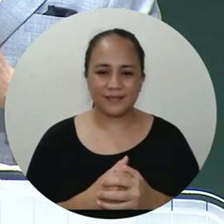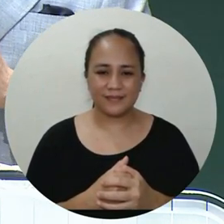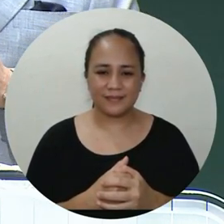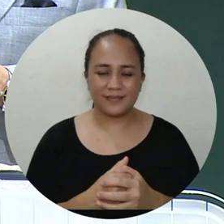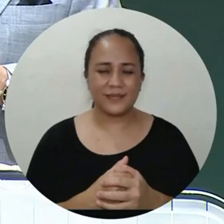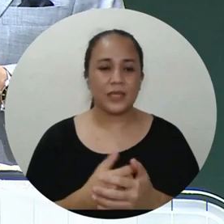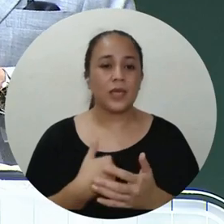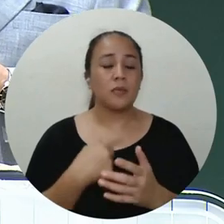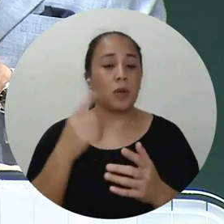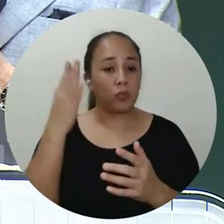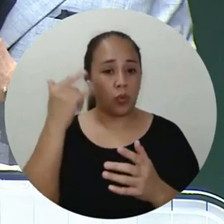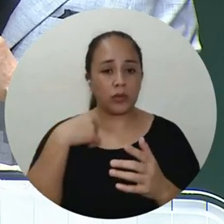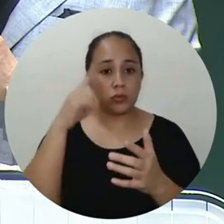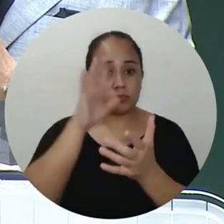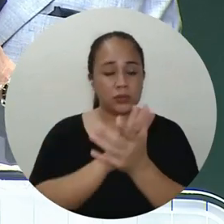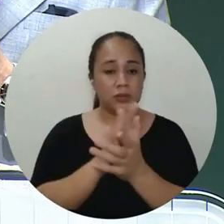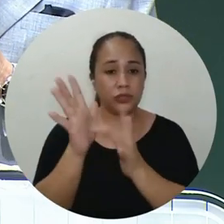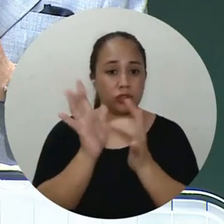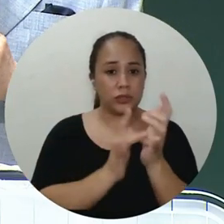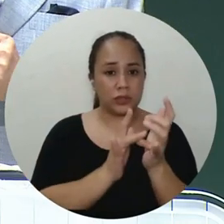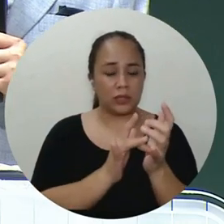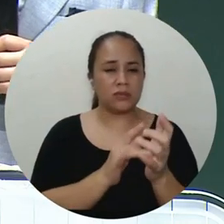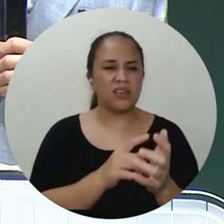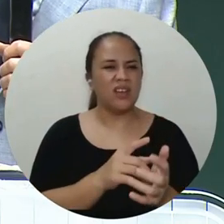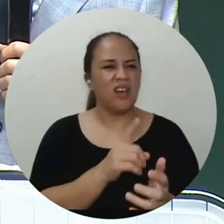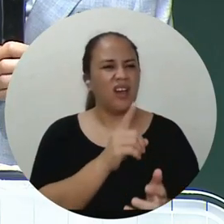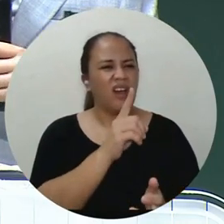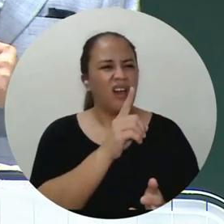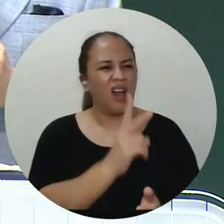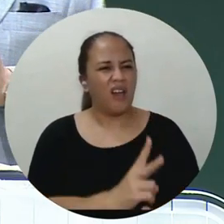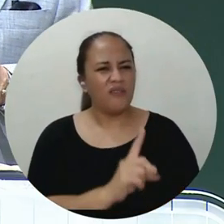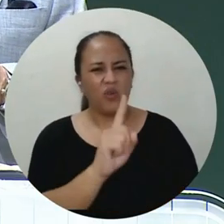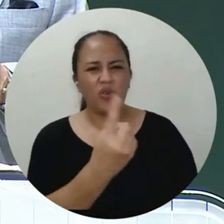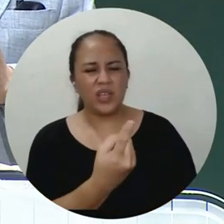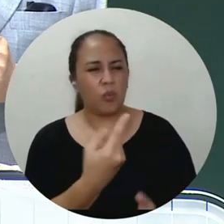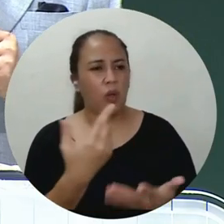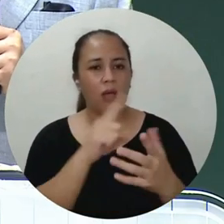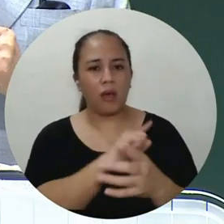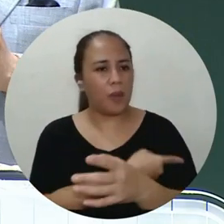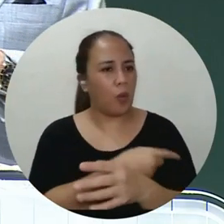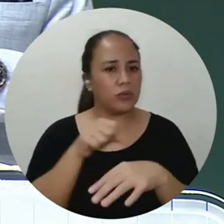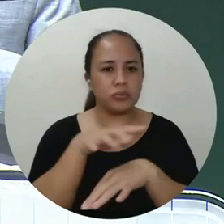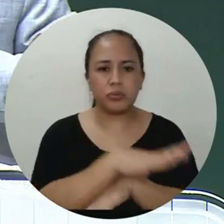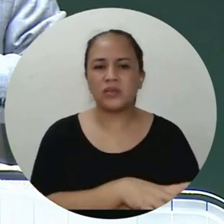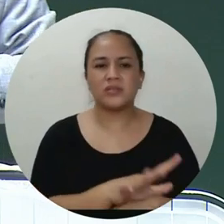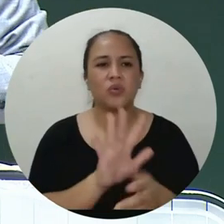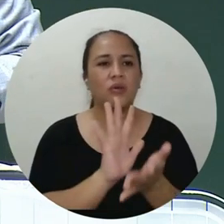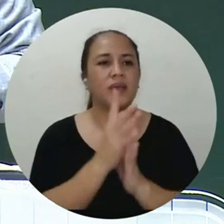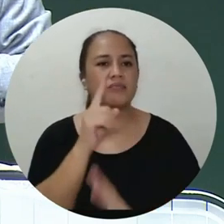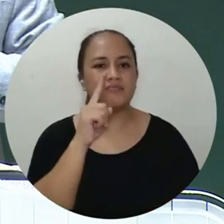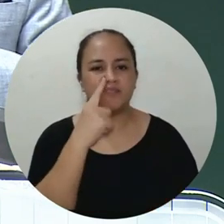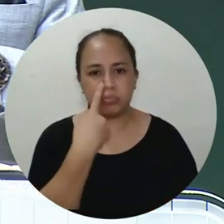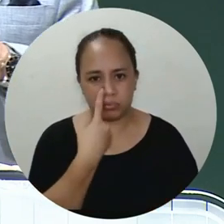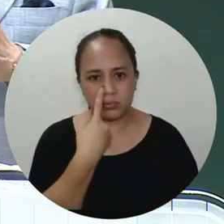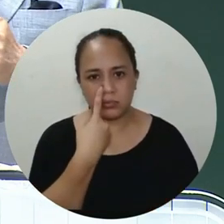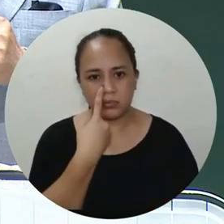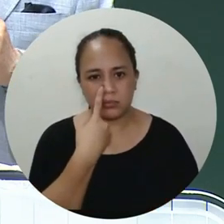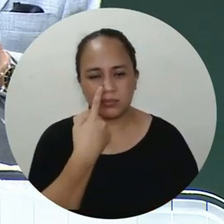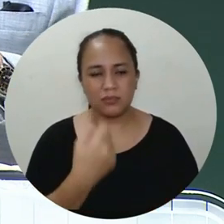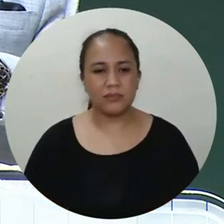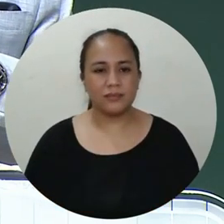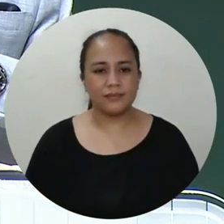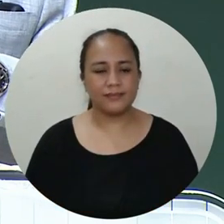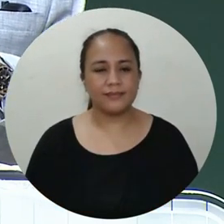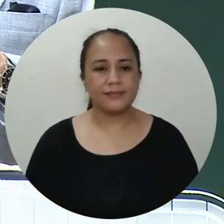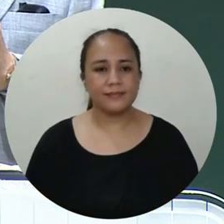because you believe in Jesus half-heartedly and that's why you have no strength, no power, no influence and that's why it gets boring. 그러니까 여러분들이 이번에 LTS